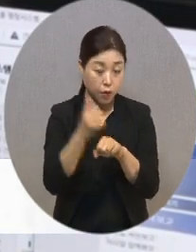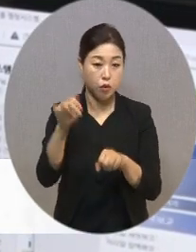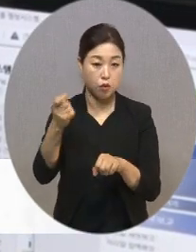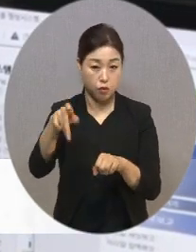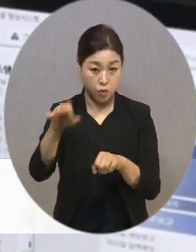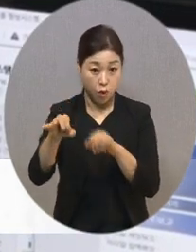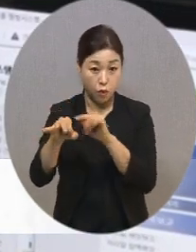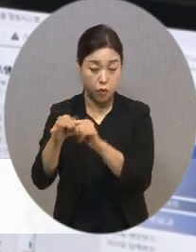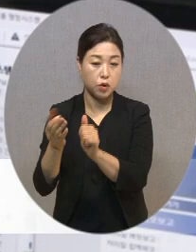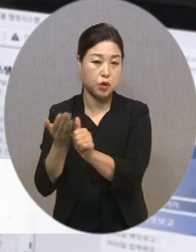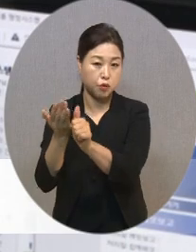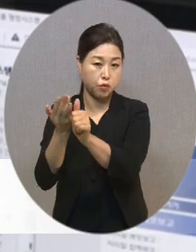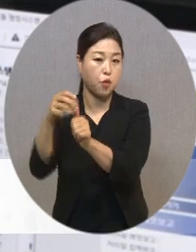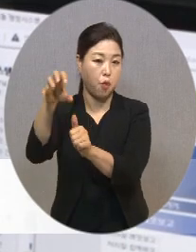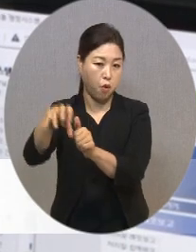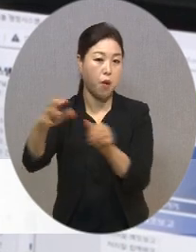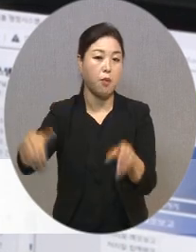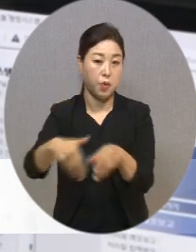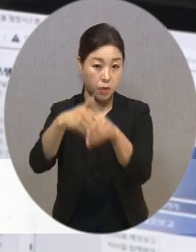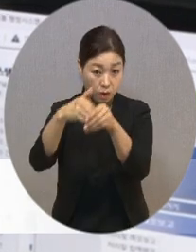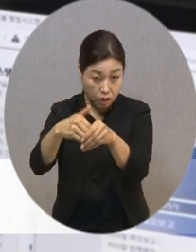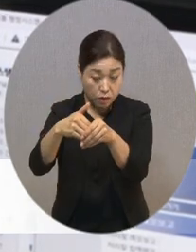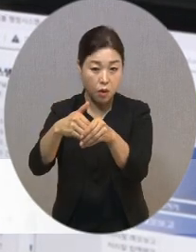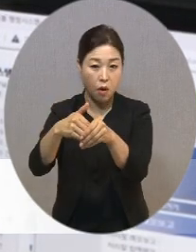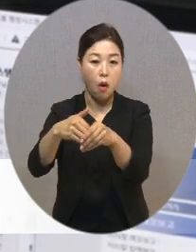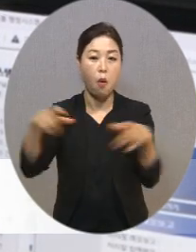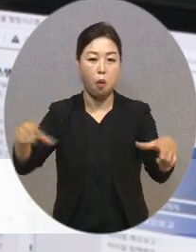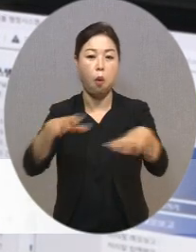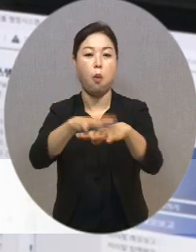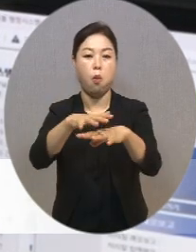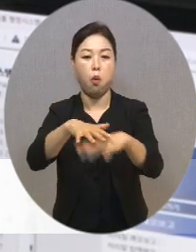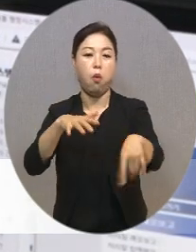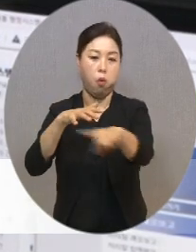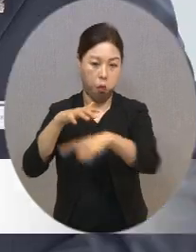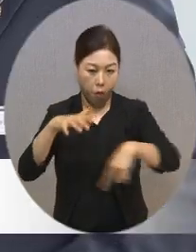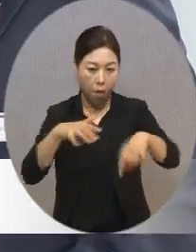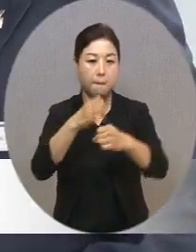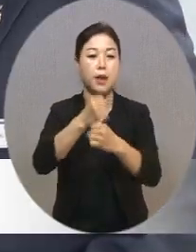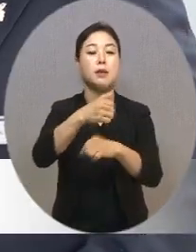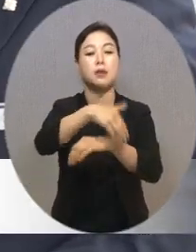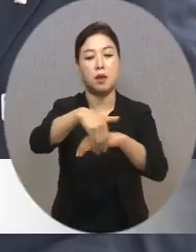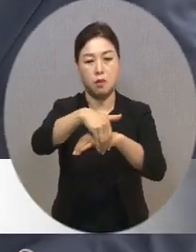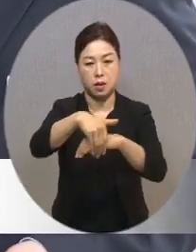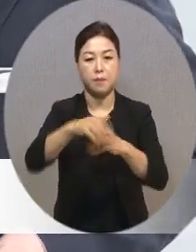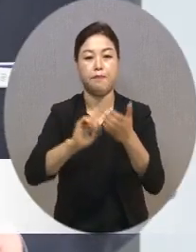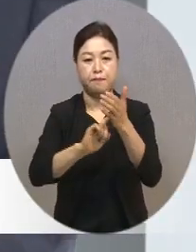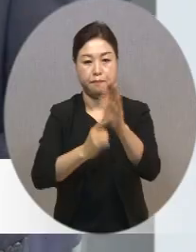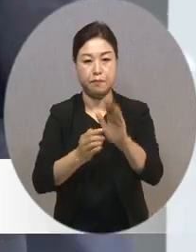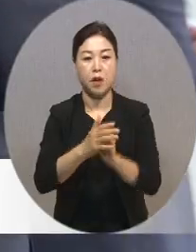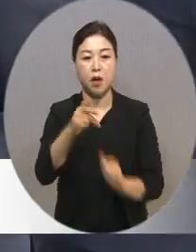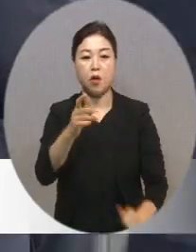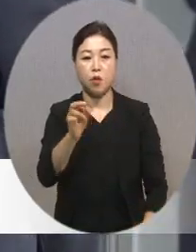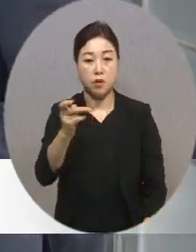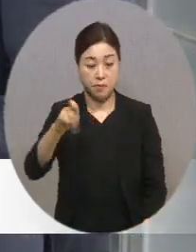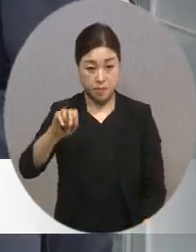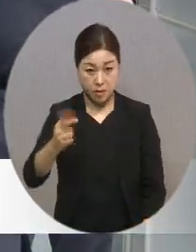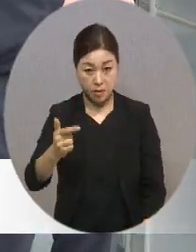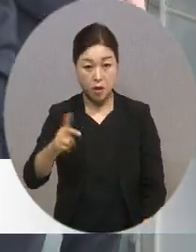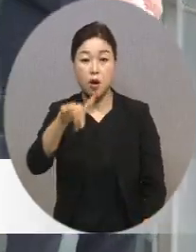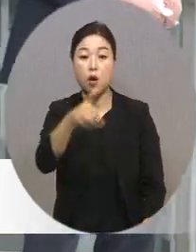협력해 우량품종 유자단지를 조성할 계획을 밝혔습니다. 공영민